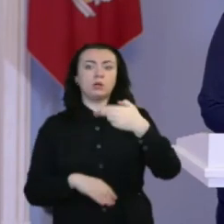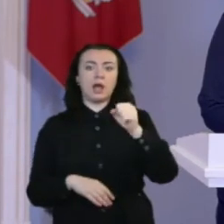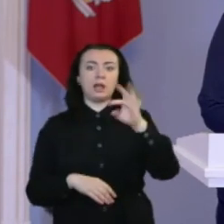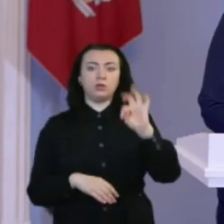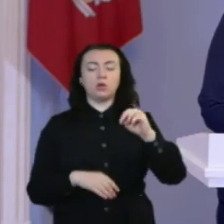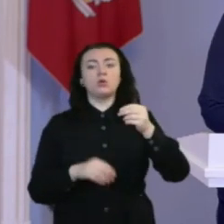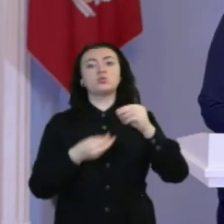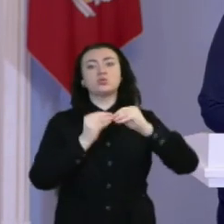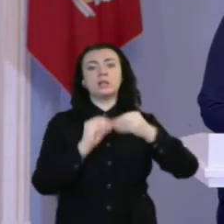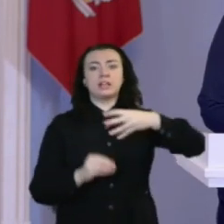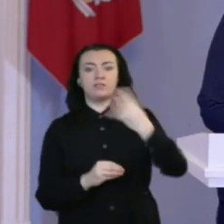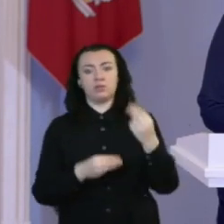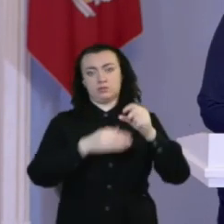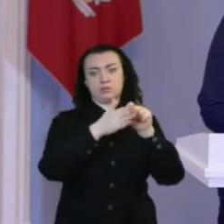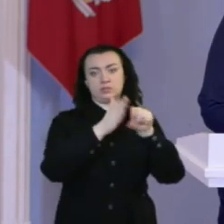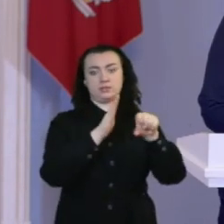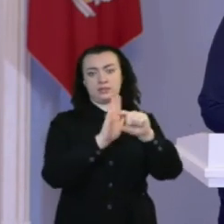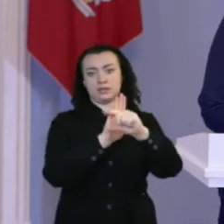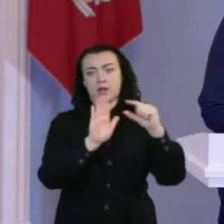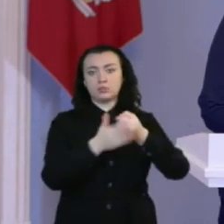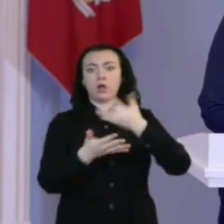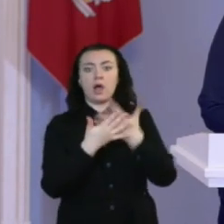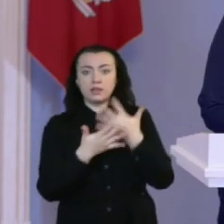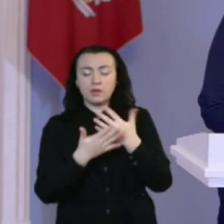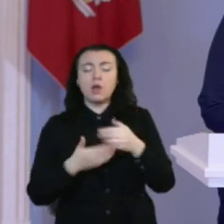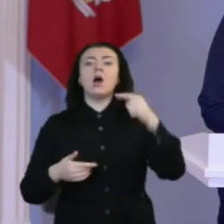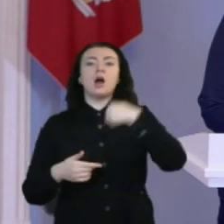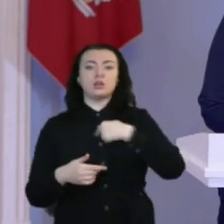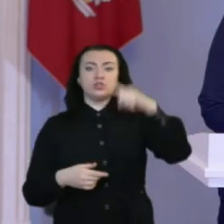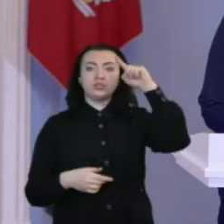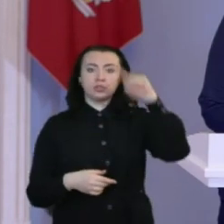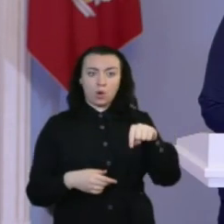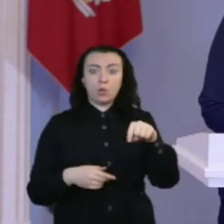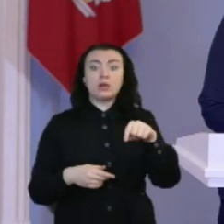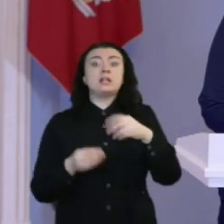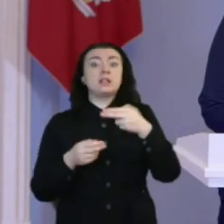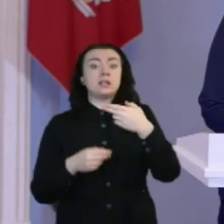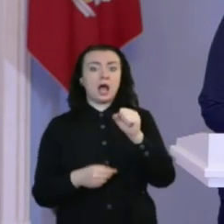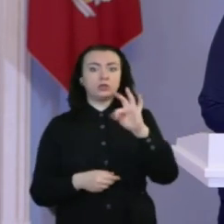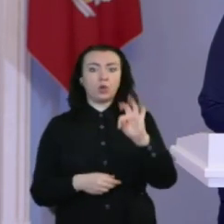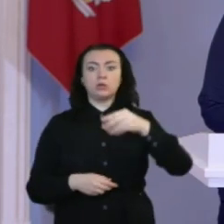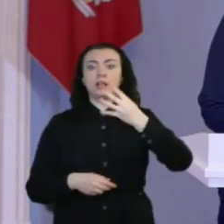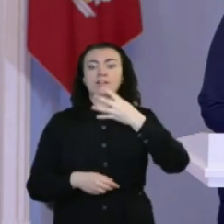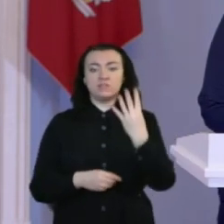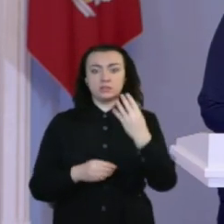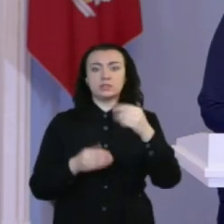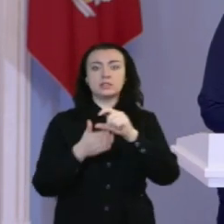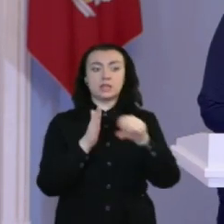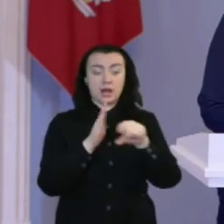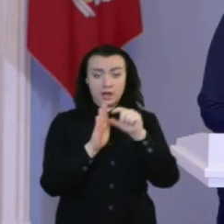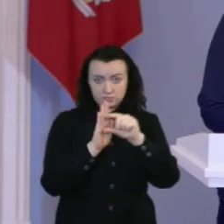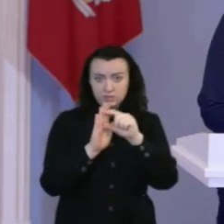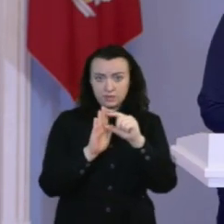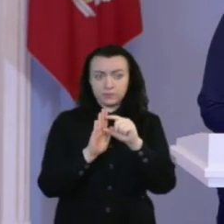sutarties 4 straipsnio aktyvavimo. Ir kiek aš žinau, tai yra ir kitų kolegų,